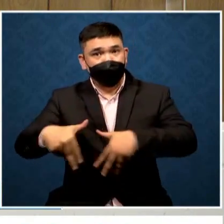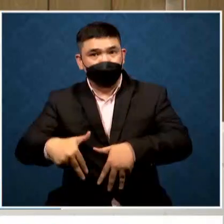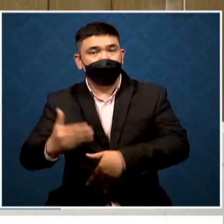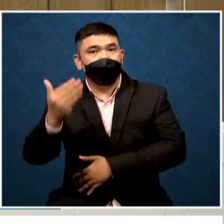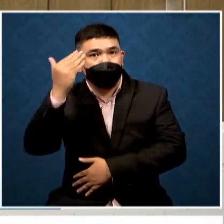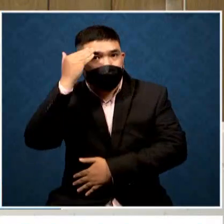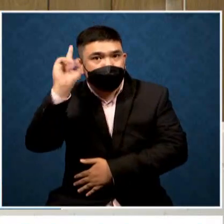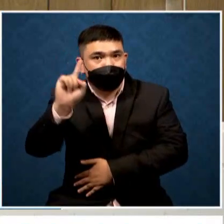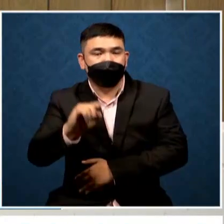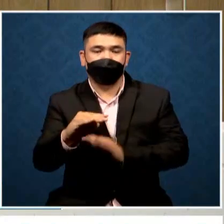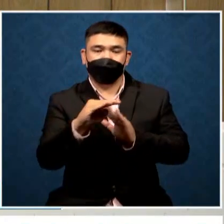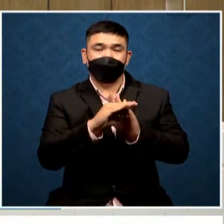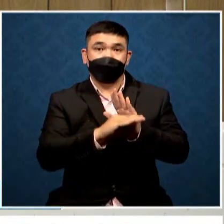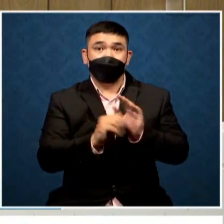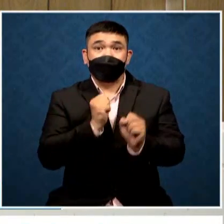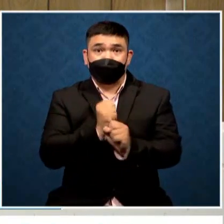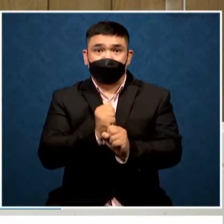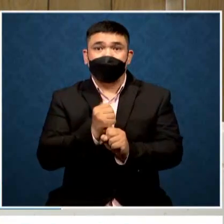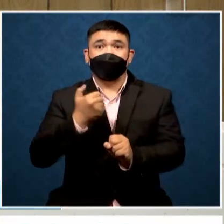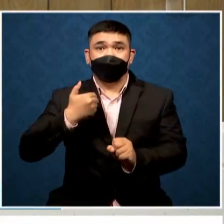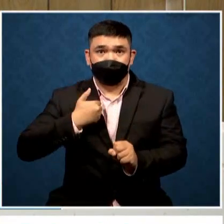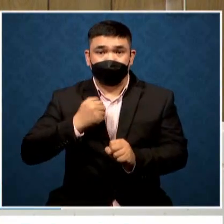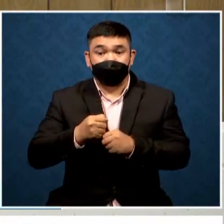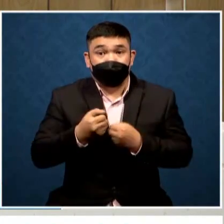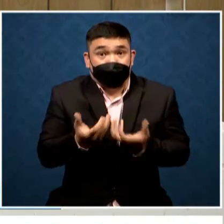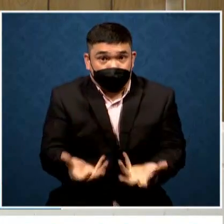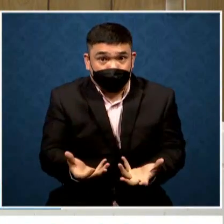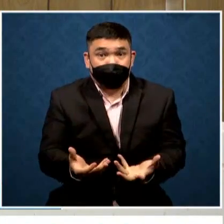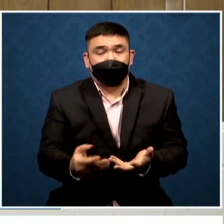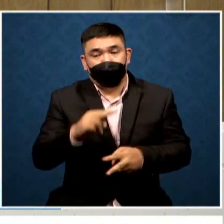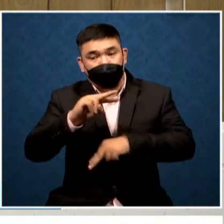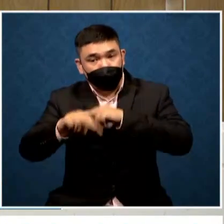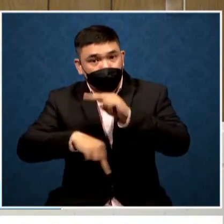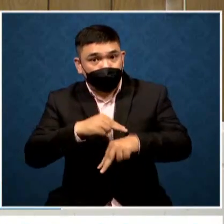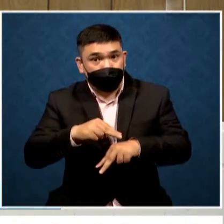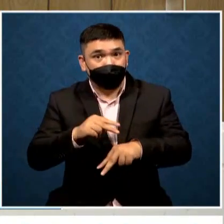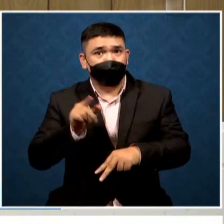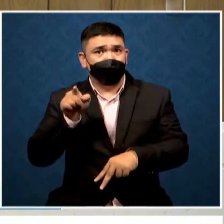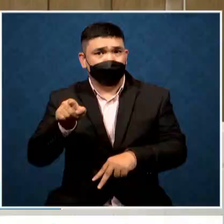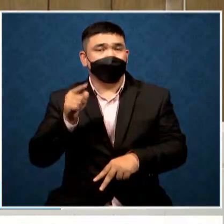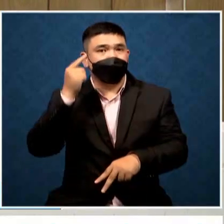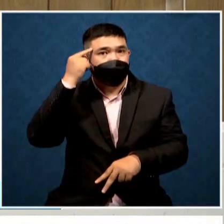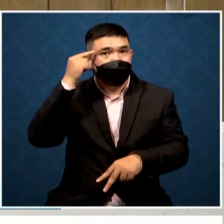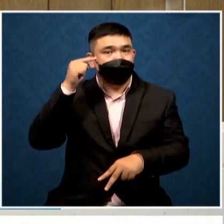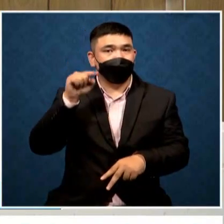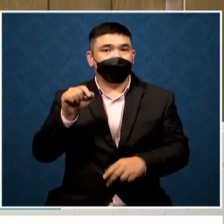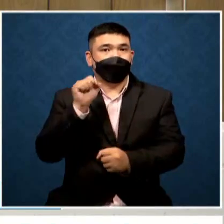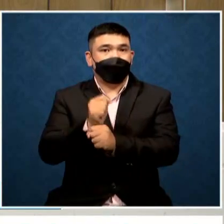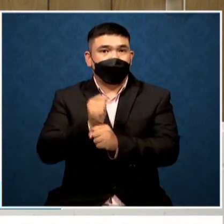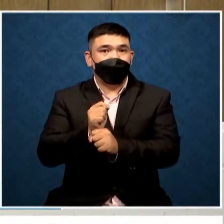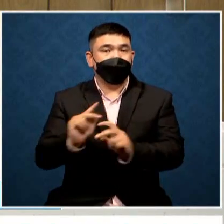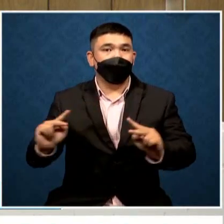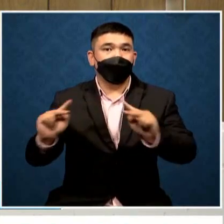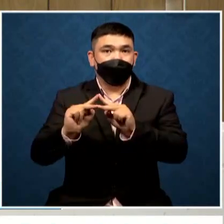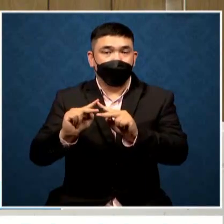การดำเนินการนั้นผมได้ดำเนินการอย่างไรในการที่กำกับ การดำเนินการของการทำงานของกระทรวง